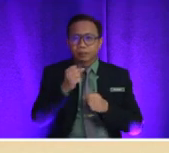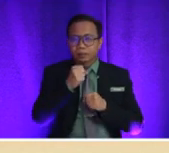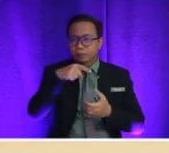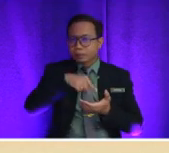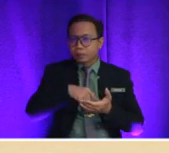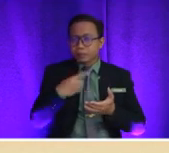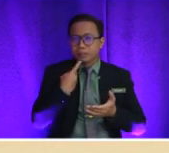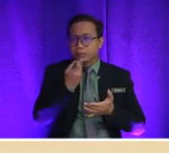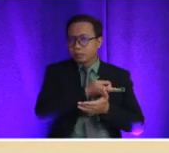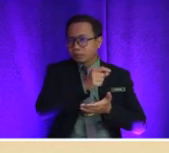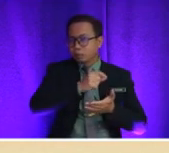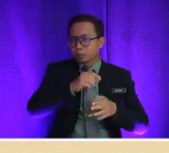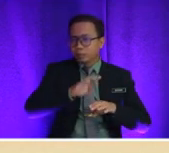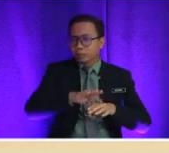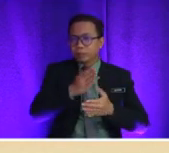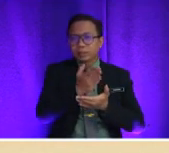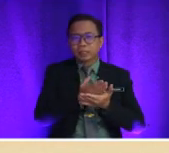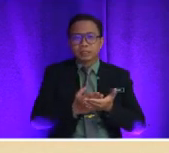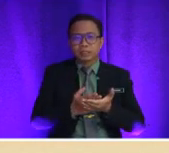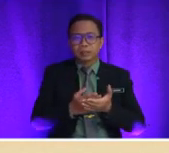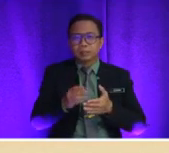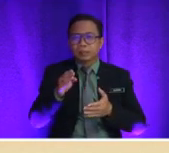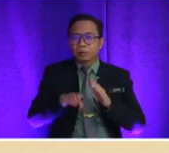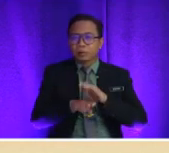kita tulis pada bagian bawah